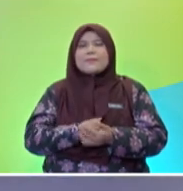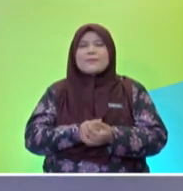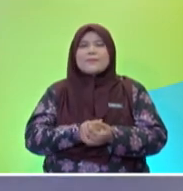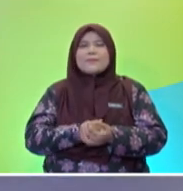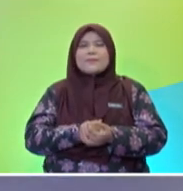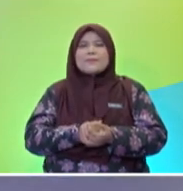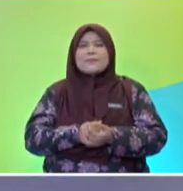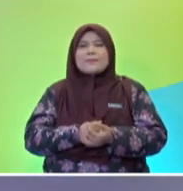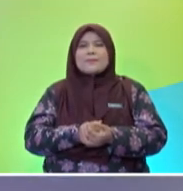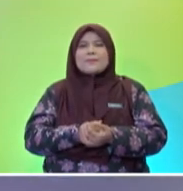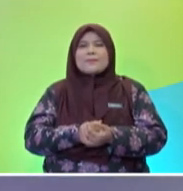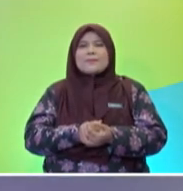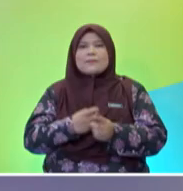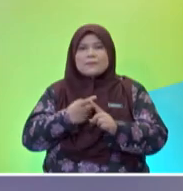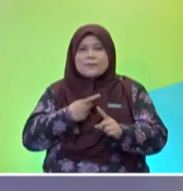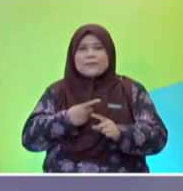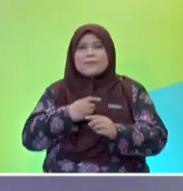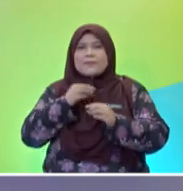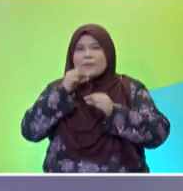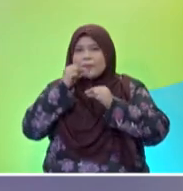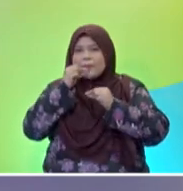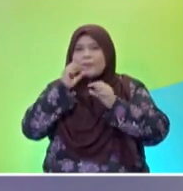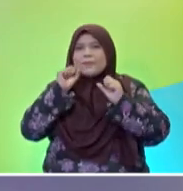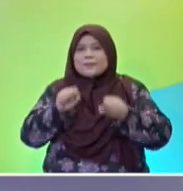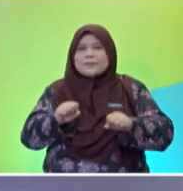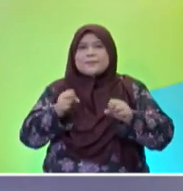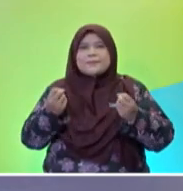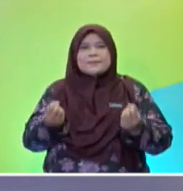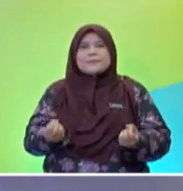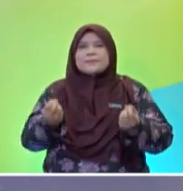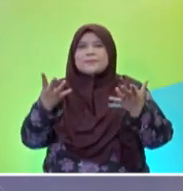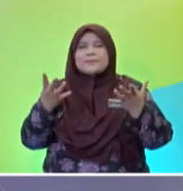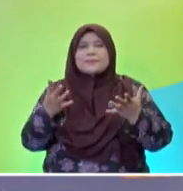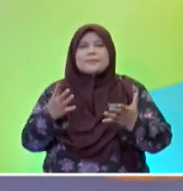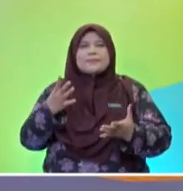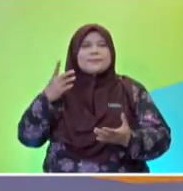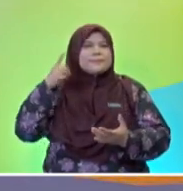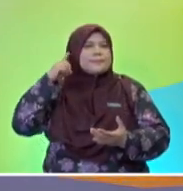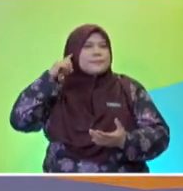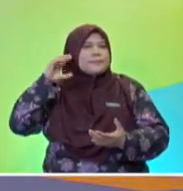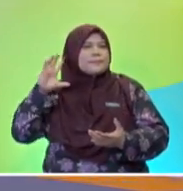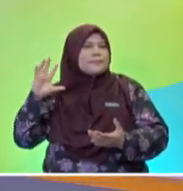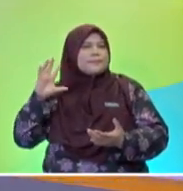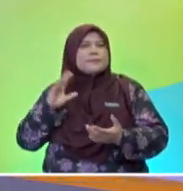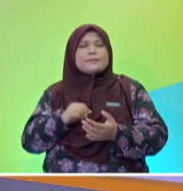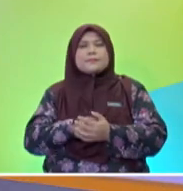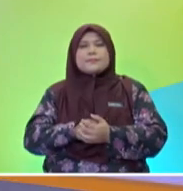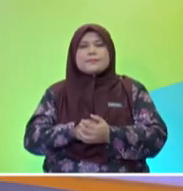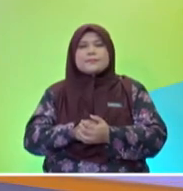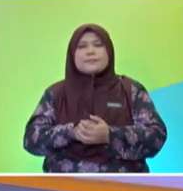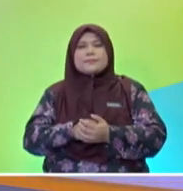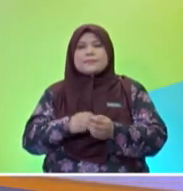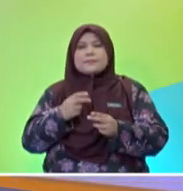rupanya hanya daripada penyedap minuman nih boleh menghasilkan berbagai jenis bentuk bunyi ya ini sudah bunyi